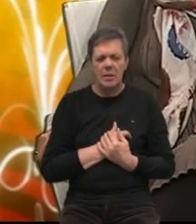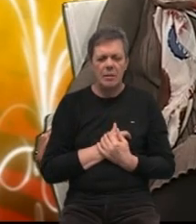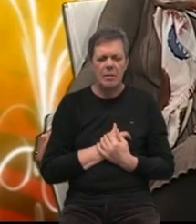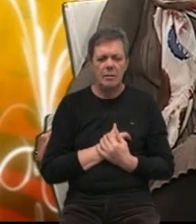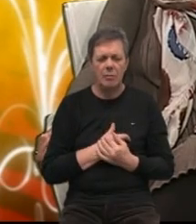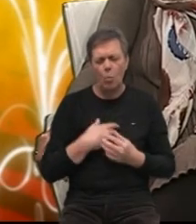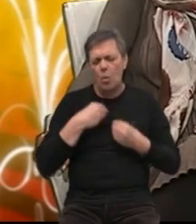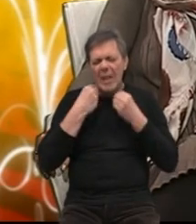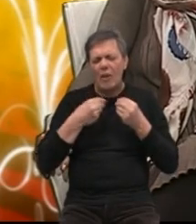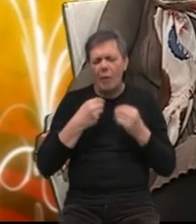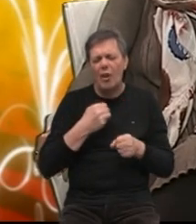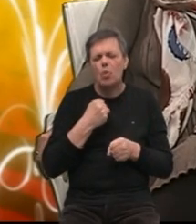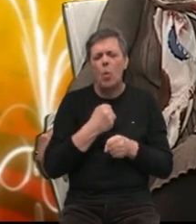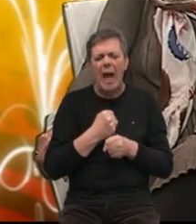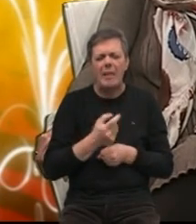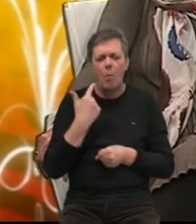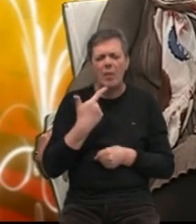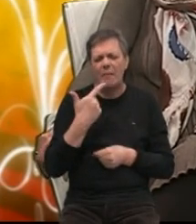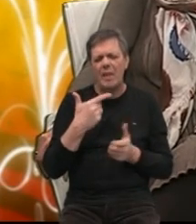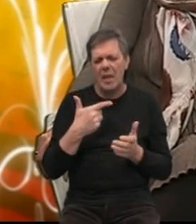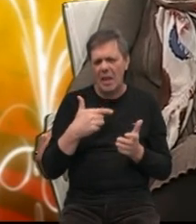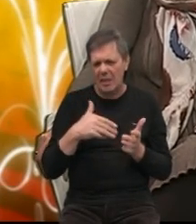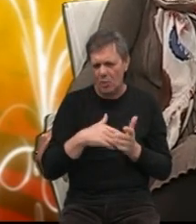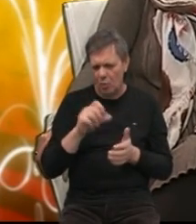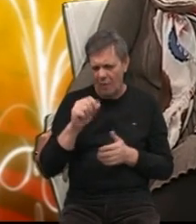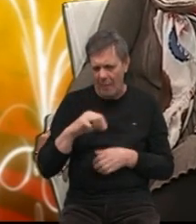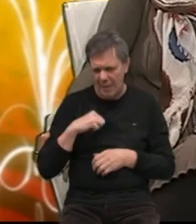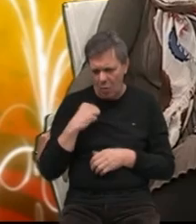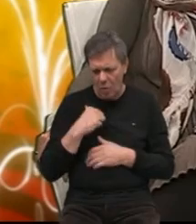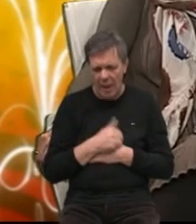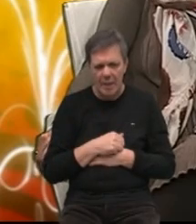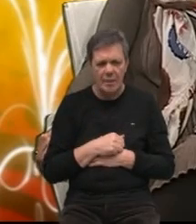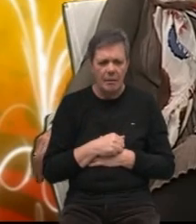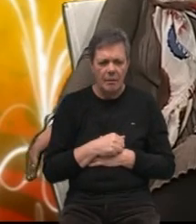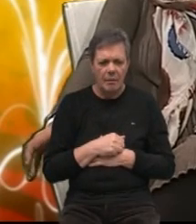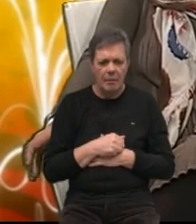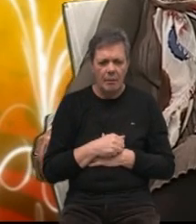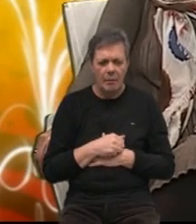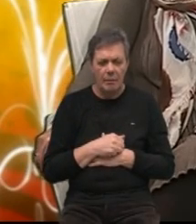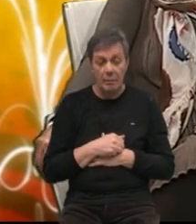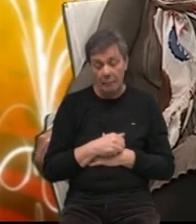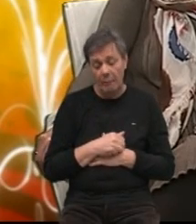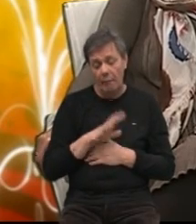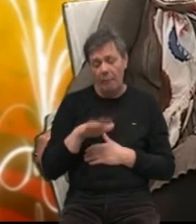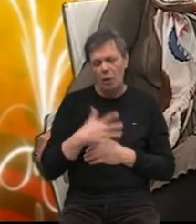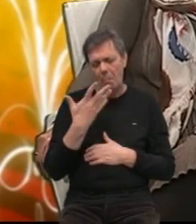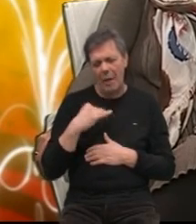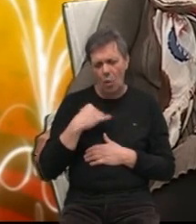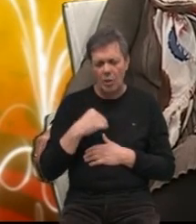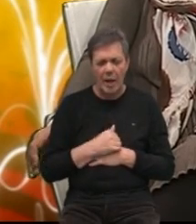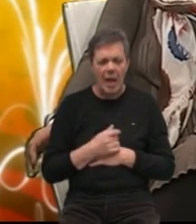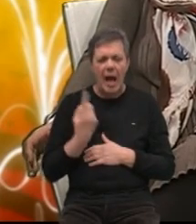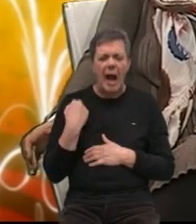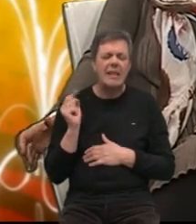u savjetovalištu radim od 2012. po prilici. Sad već ima 5 godina. Ali